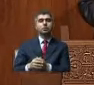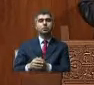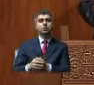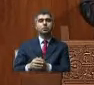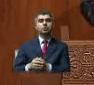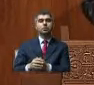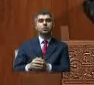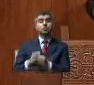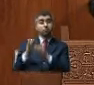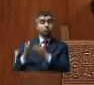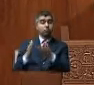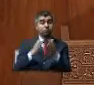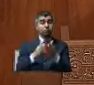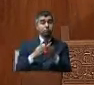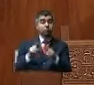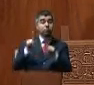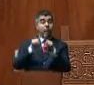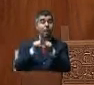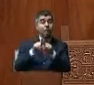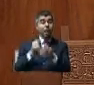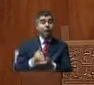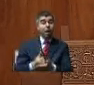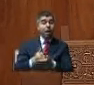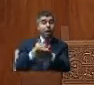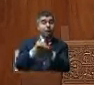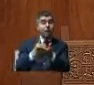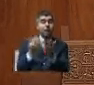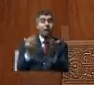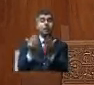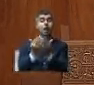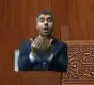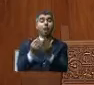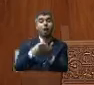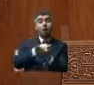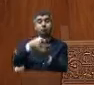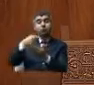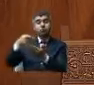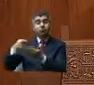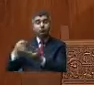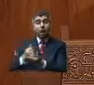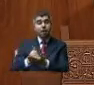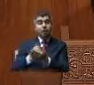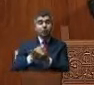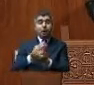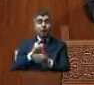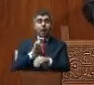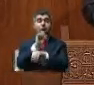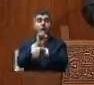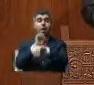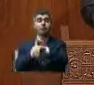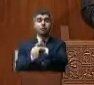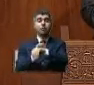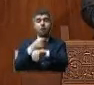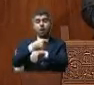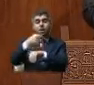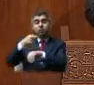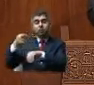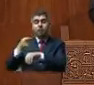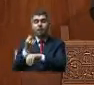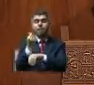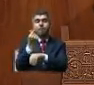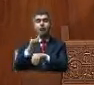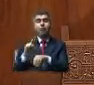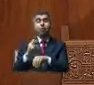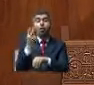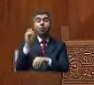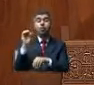2011-2012 و2015-2016. كما تم تعزيز وتطوير الخدمات الاجتماعية الموجهة للطلبة من خلال إحداث التغطية الصحية المجانية لفائدتهم. هذه 20 عام